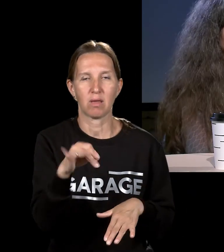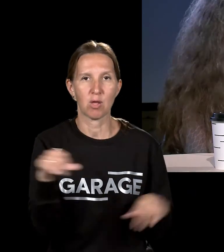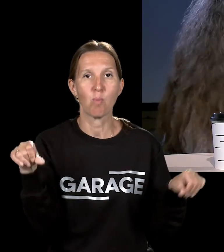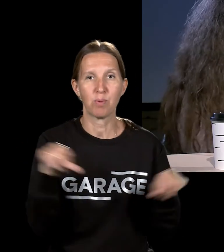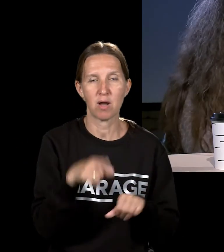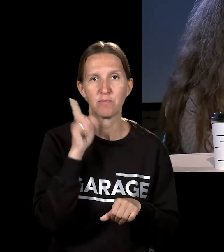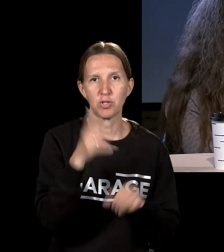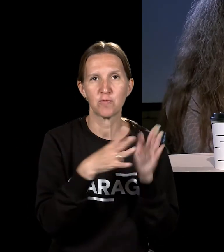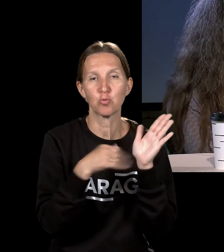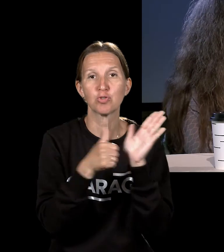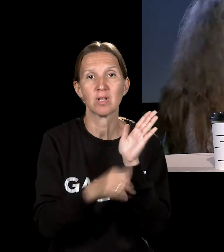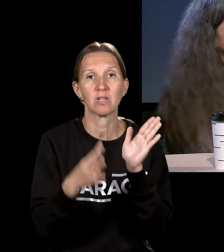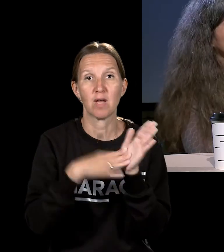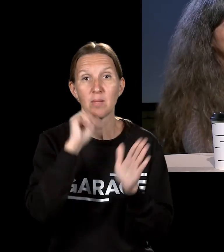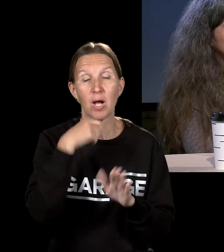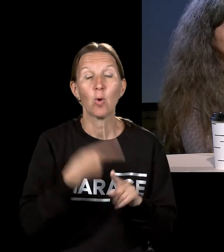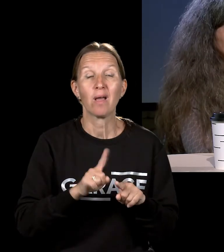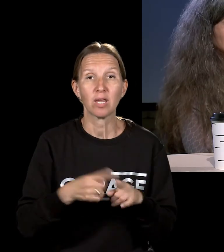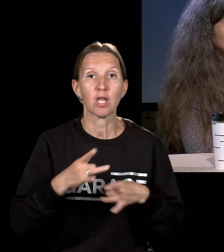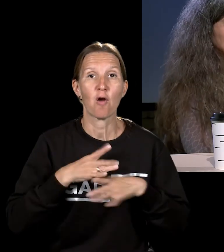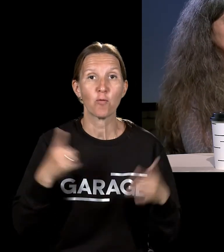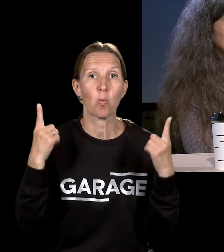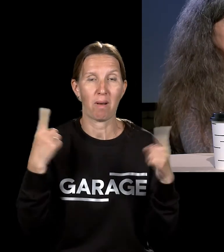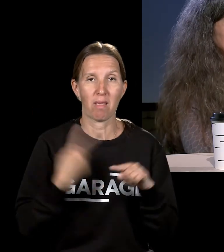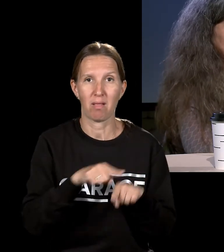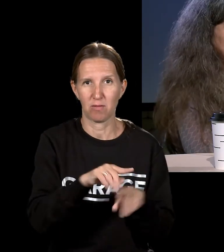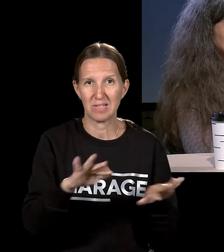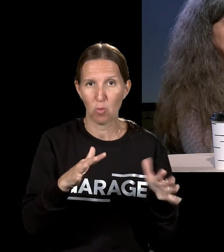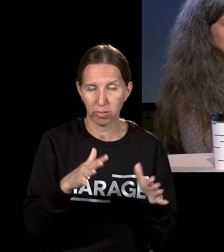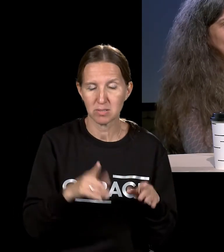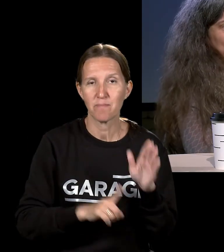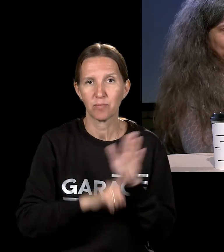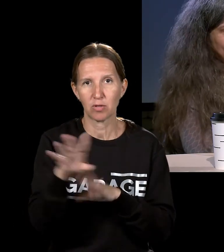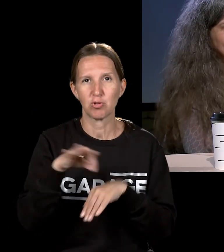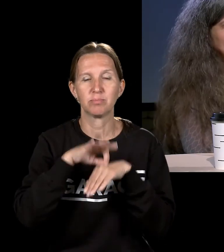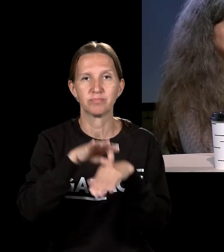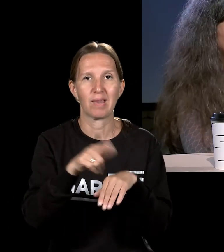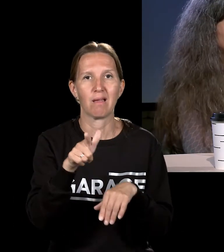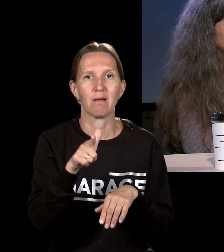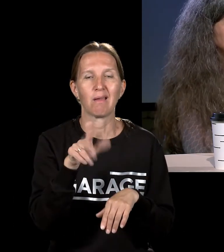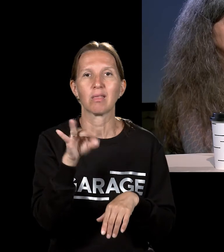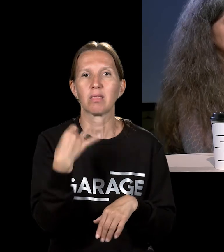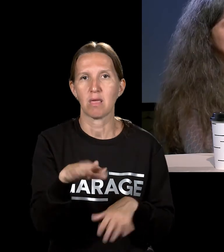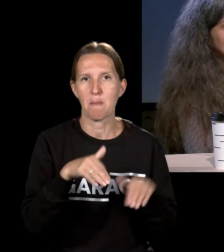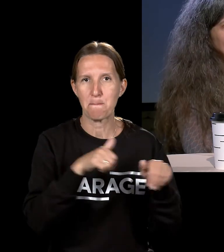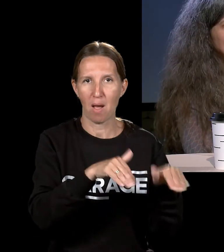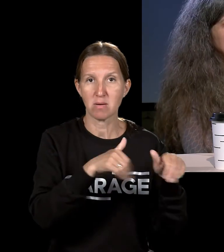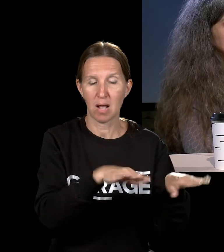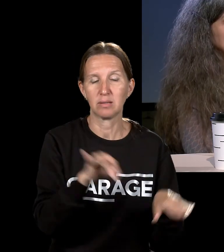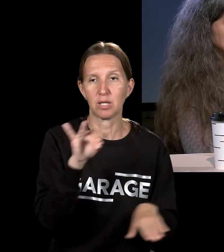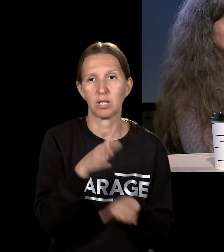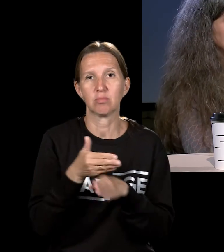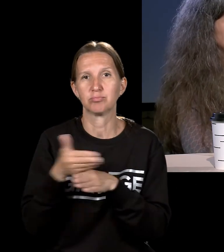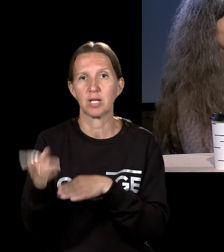зачистки гей-бара в 69-м году, и вот именно в юбилее этого события стали проходить гей-прайды.